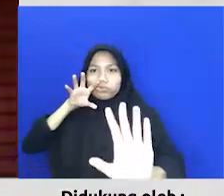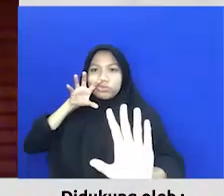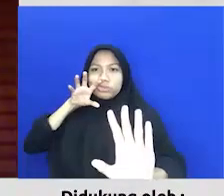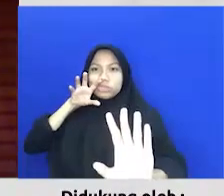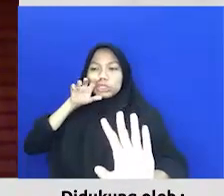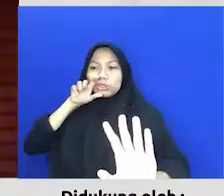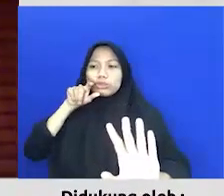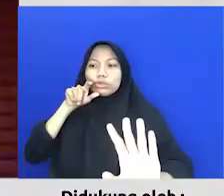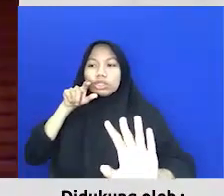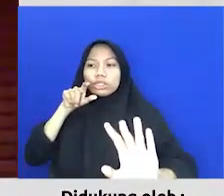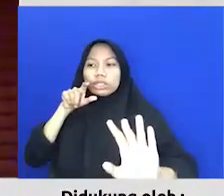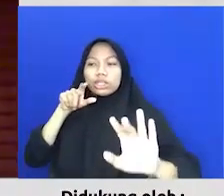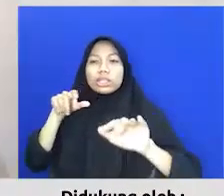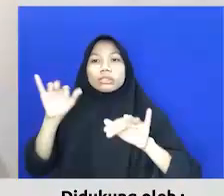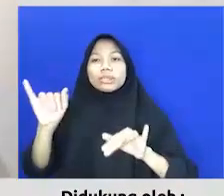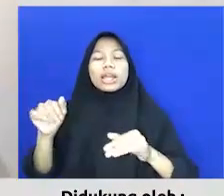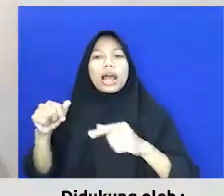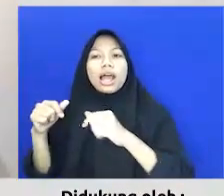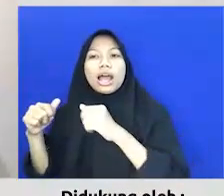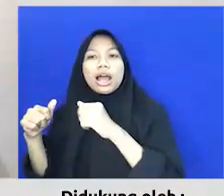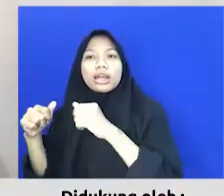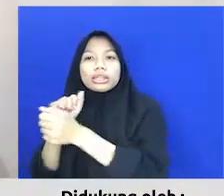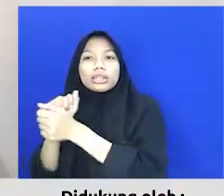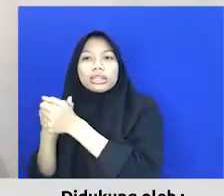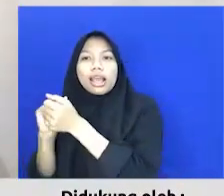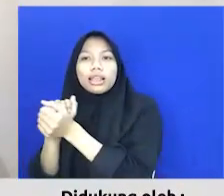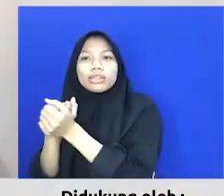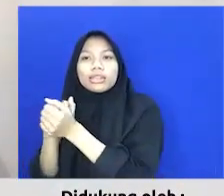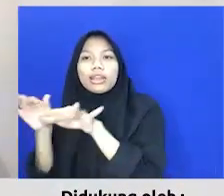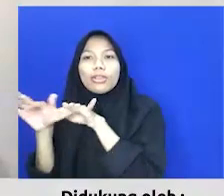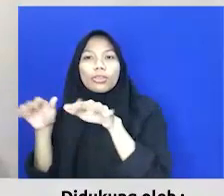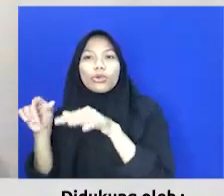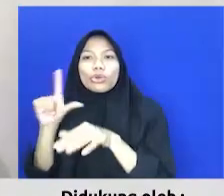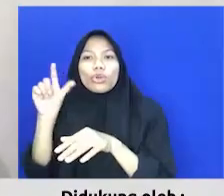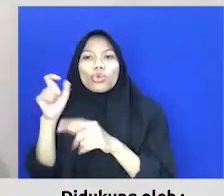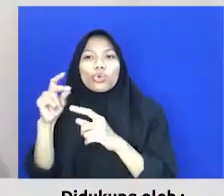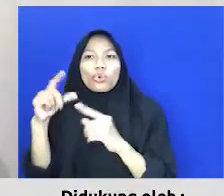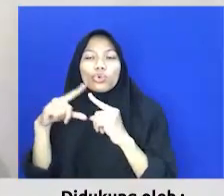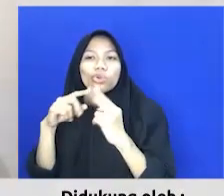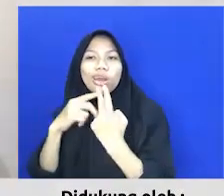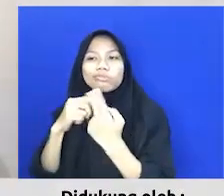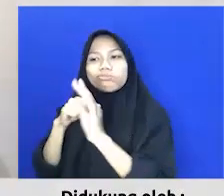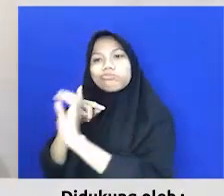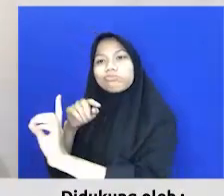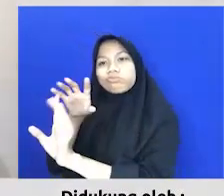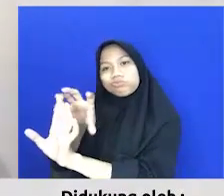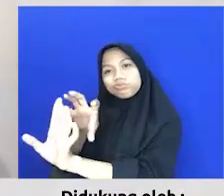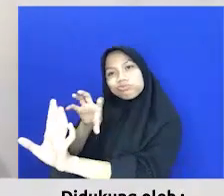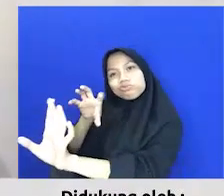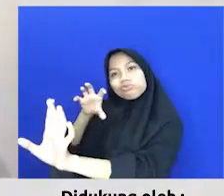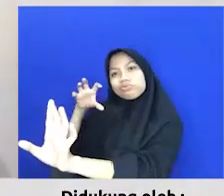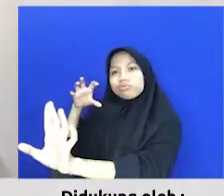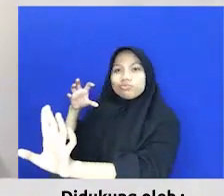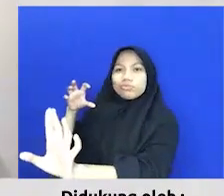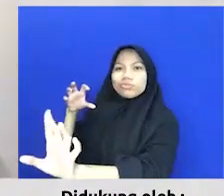metode belajar dan menemukan cerita dari Usmar Ismail itu seperti apa gitu ya, mencari insight yang bisa ditangkap penonton dan